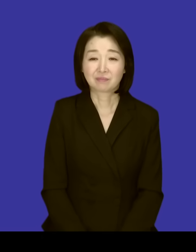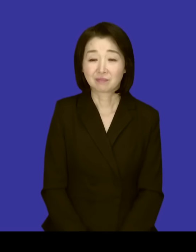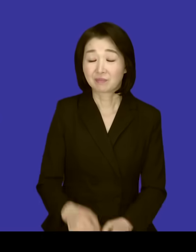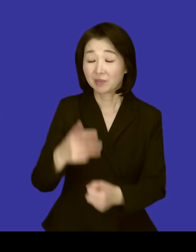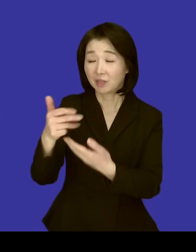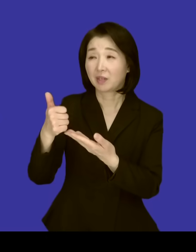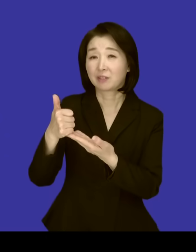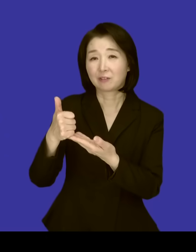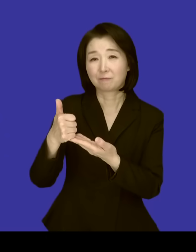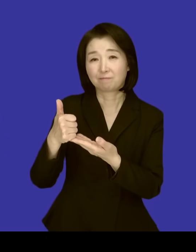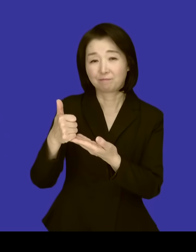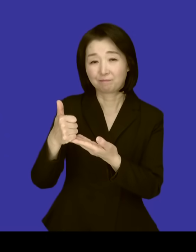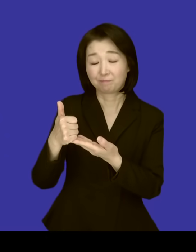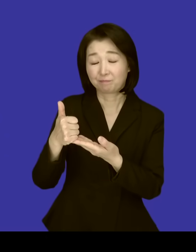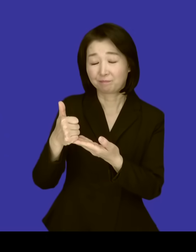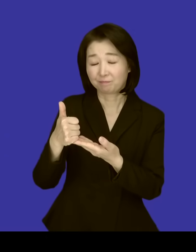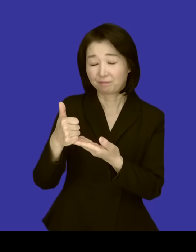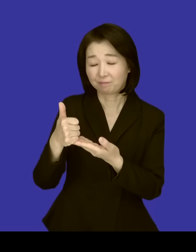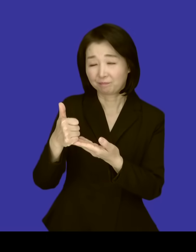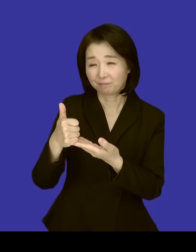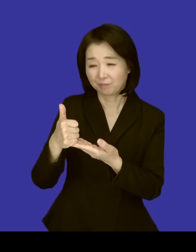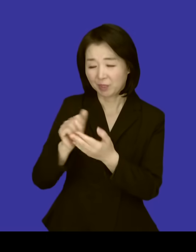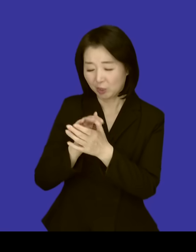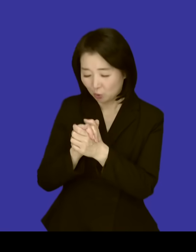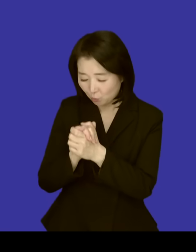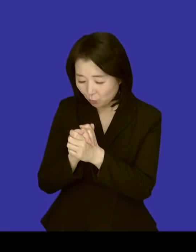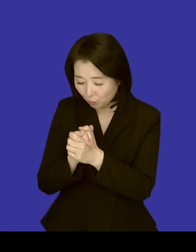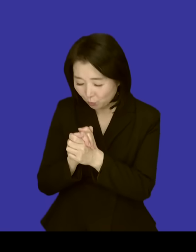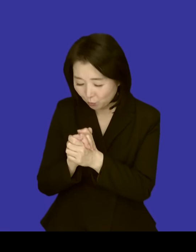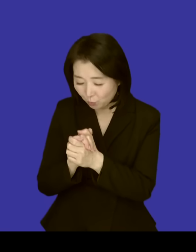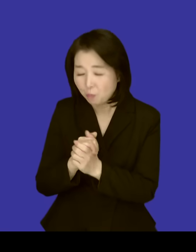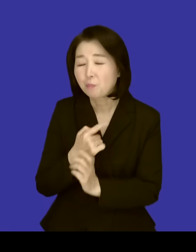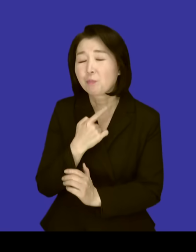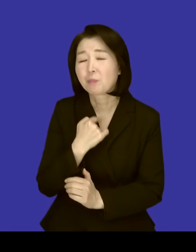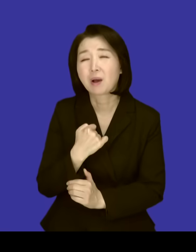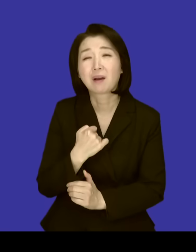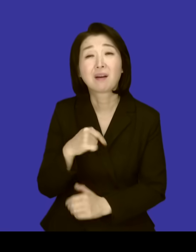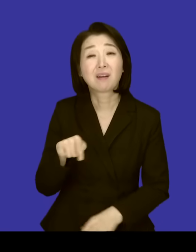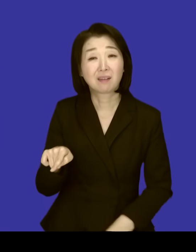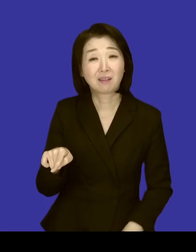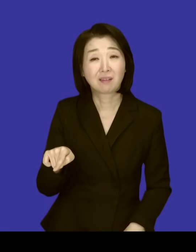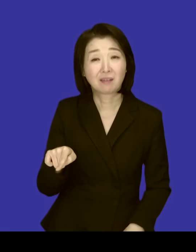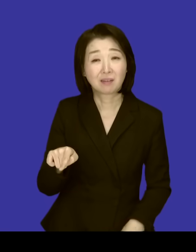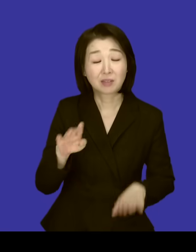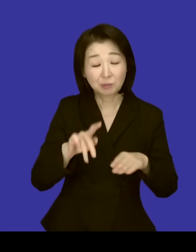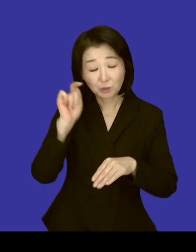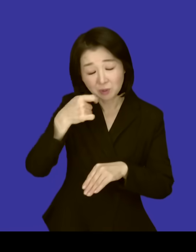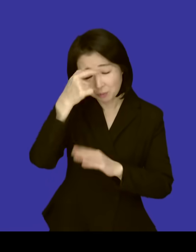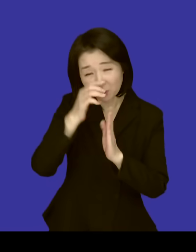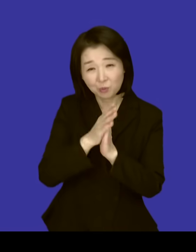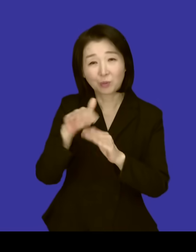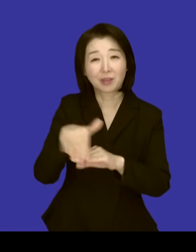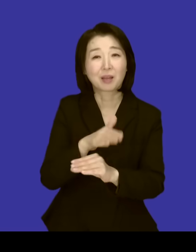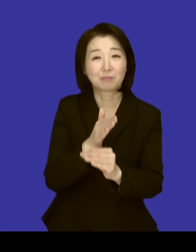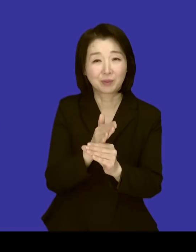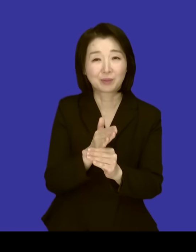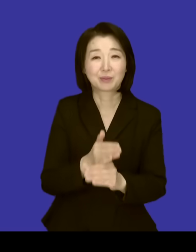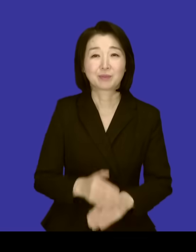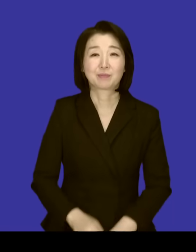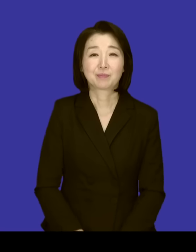하나님께 나가셔서 그렇게 기도하셨다는 사실이 지금도 새벽 기도 가시거든요.